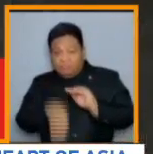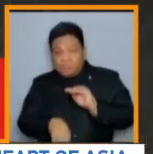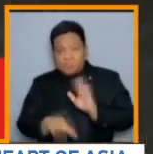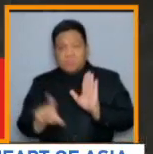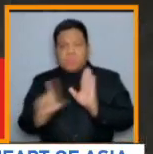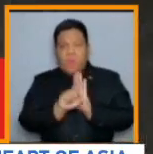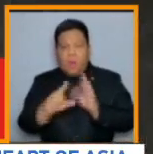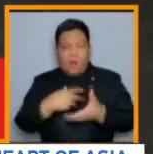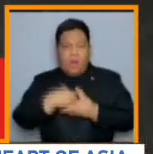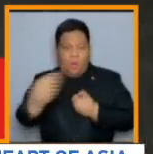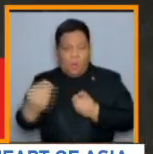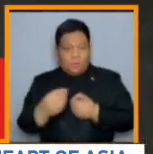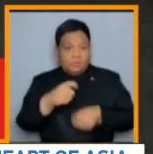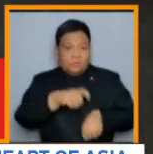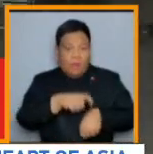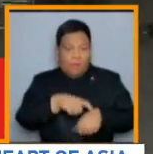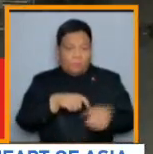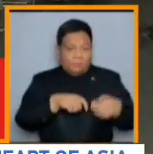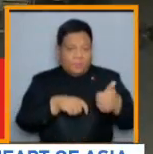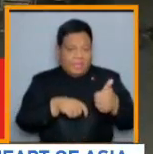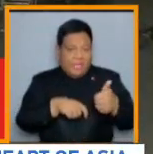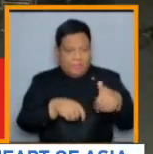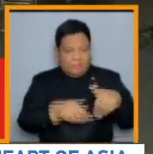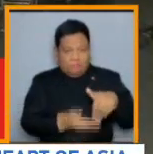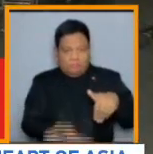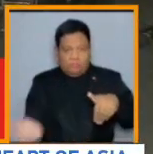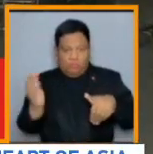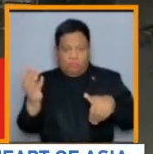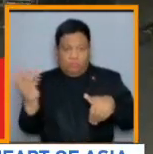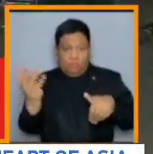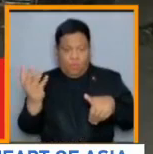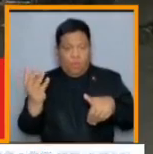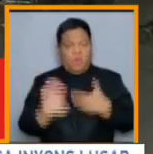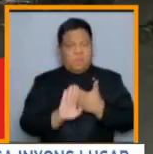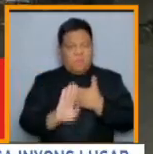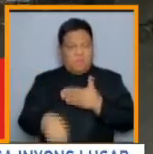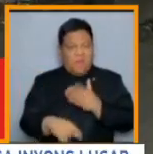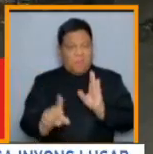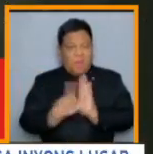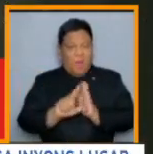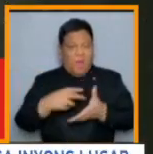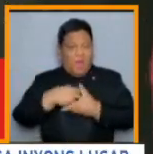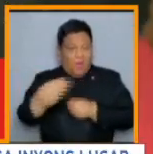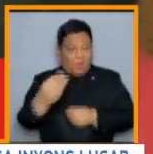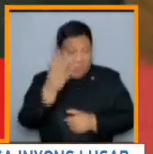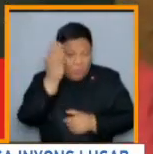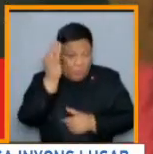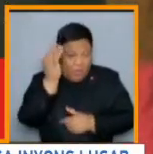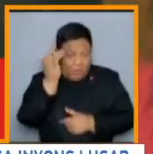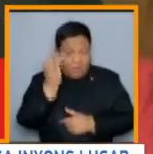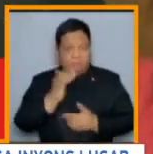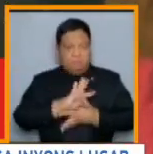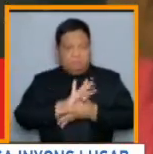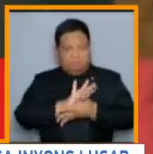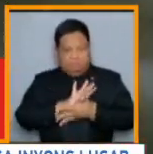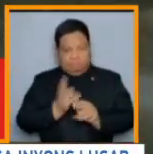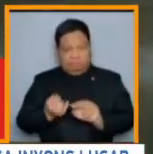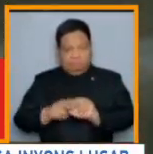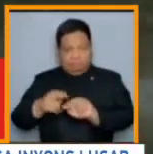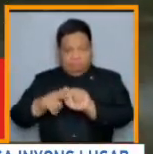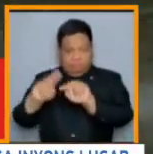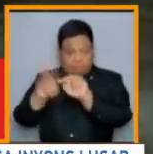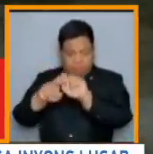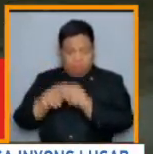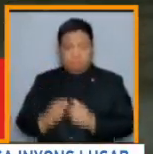na kasi ang curfew dito matapos ang patuloy na pagtaas ng bilang ng COVID cases. Pero may mga bata pa rin lumabas